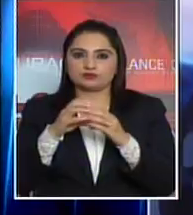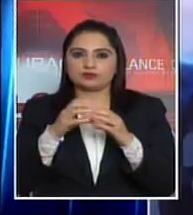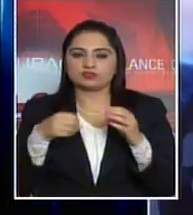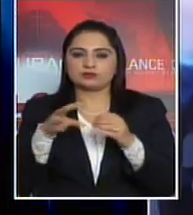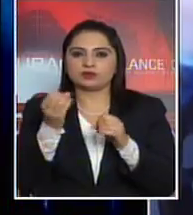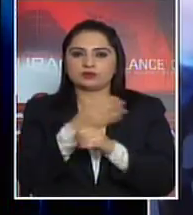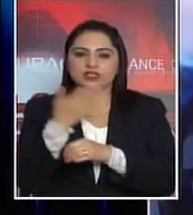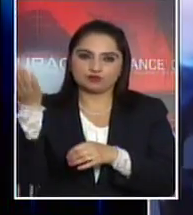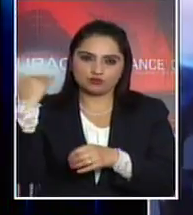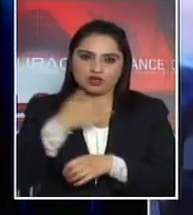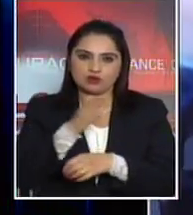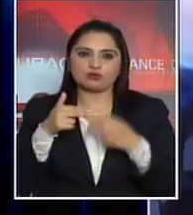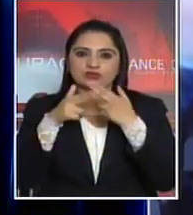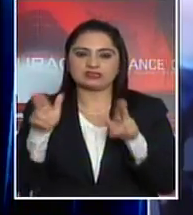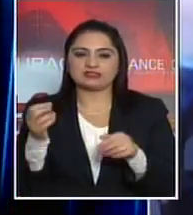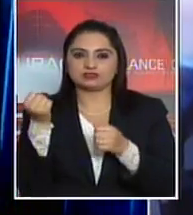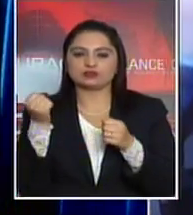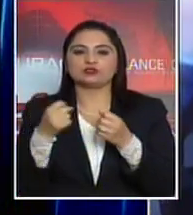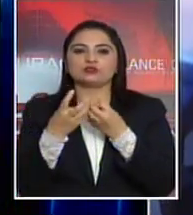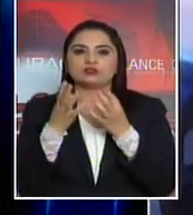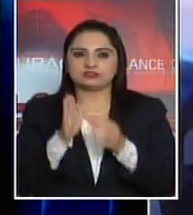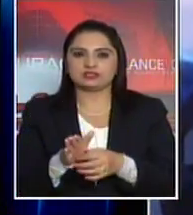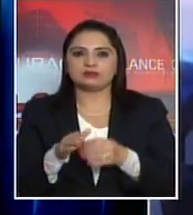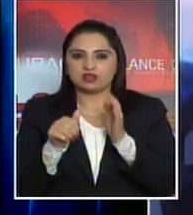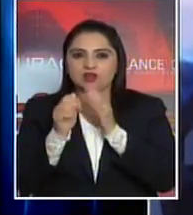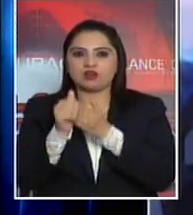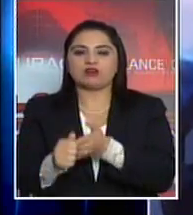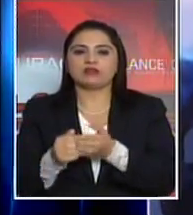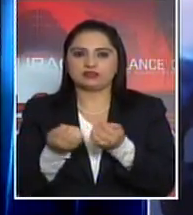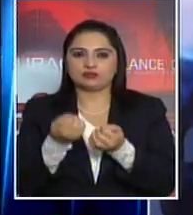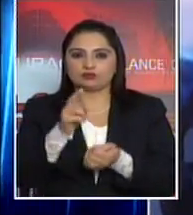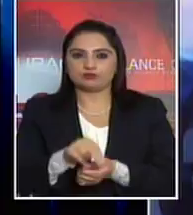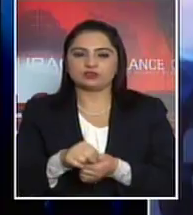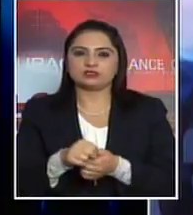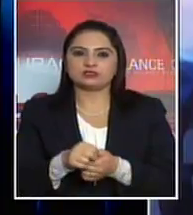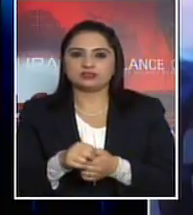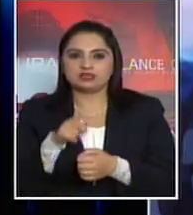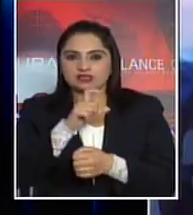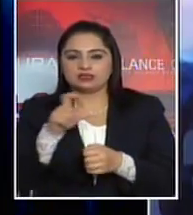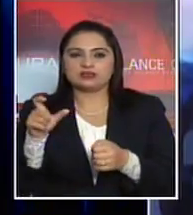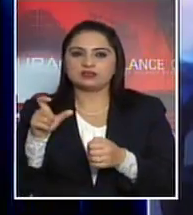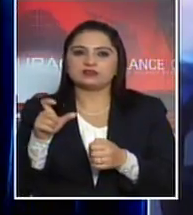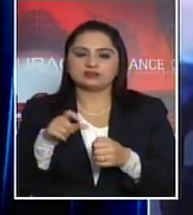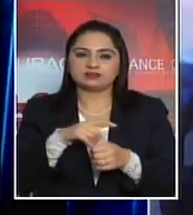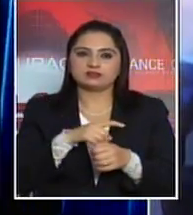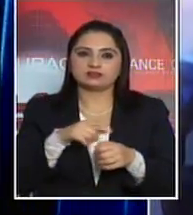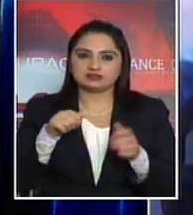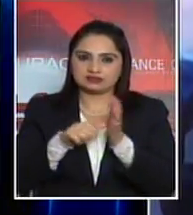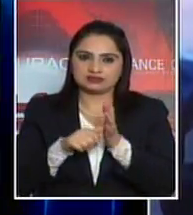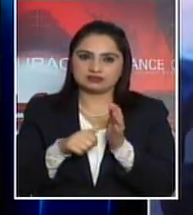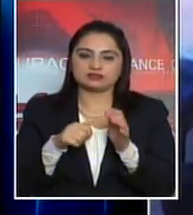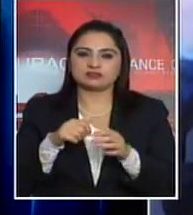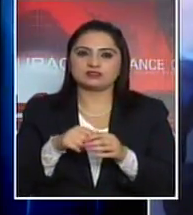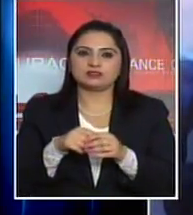पुरानो लोकतान्त्रिक शक्तिको हिसाबले अगुवाई गर्नुपर्छ। यसमा राष्ट्रिय जनता पार्टी नेपालको चाहिँ ढिलाइसँग यो सरोकारको